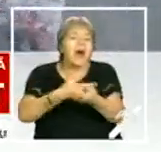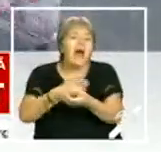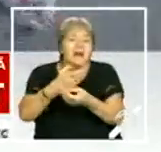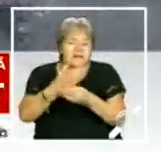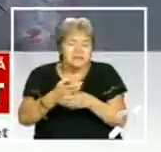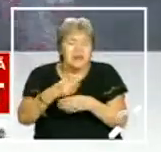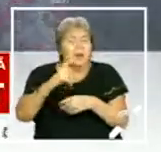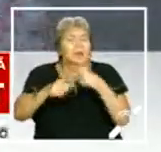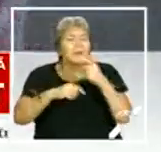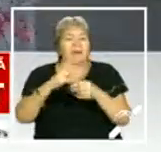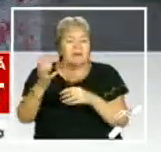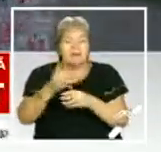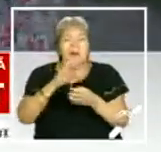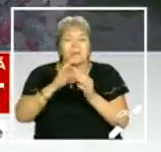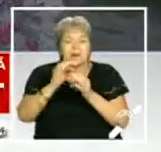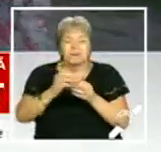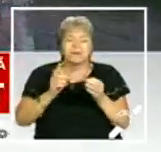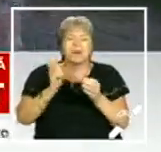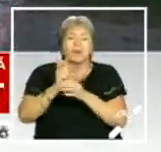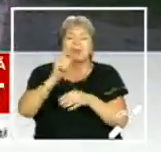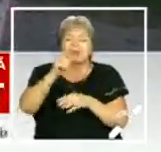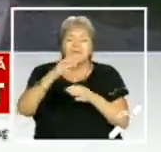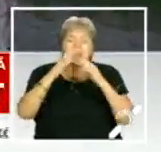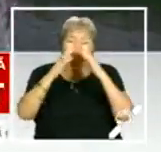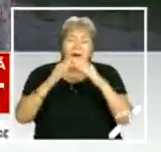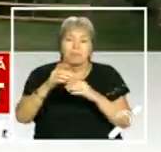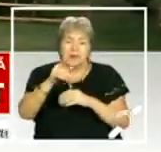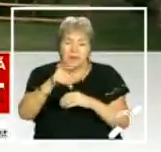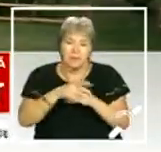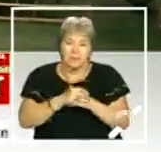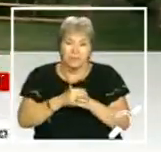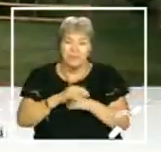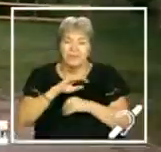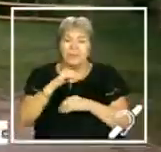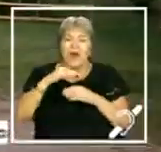va lua și alte măsuri în privința taberei de corturi și rulote de lângă vulcanii Noroioși.